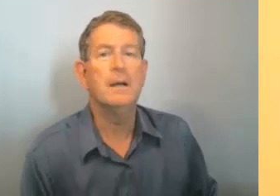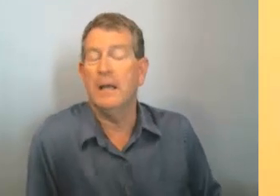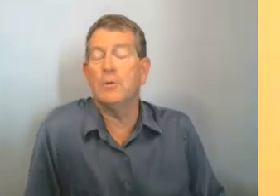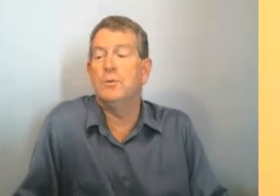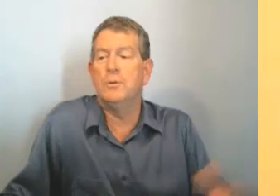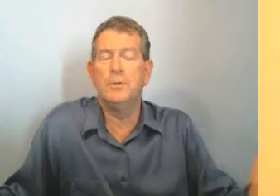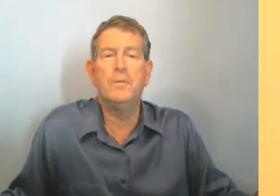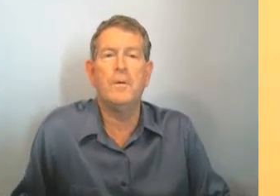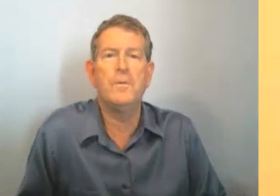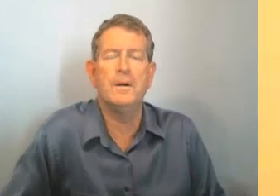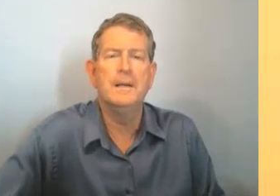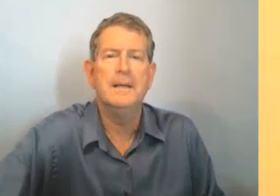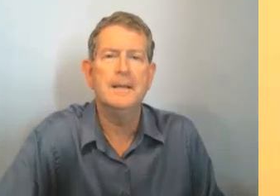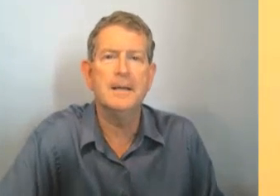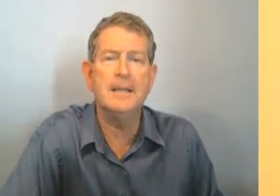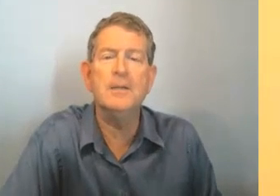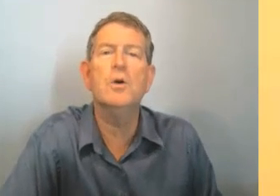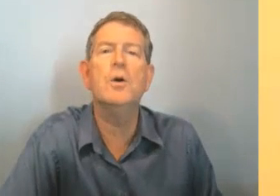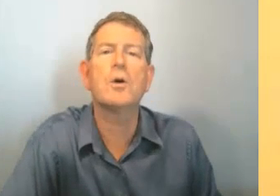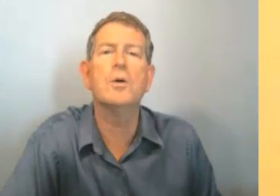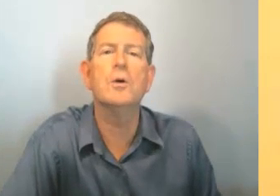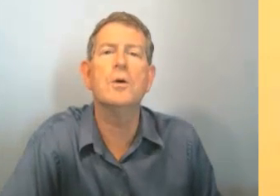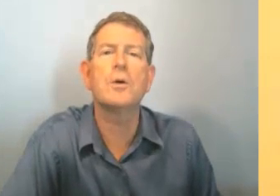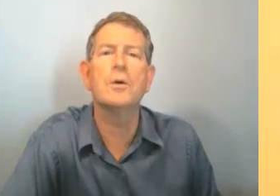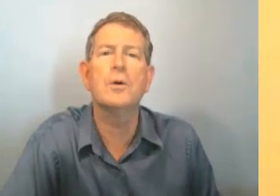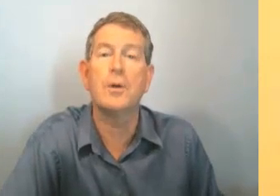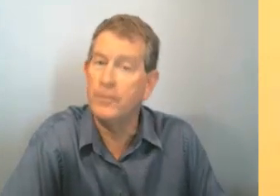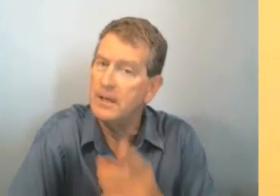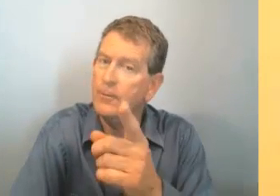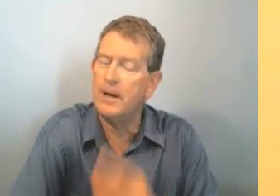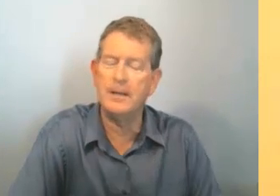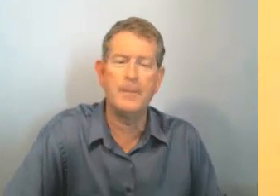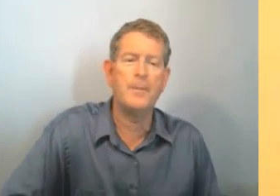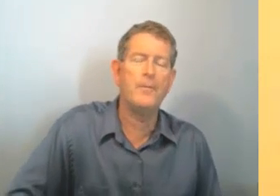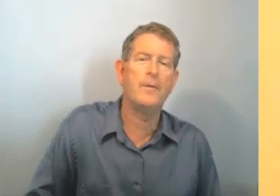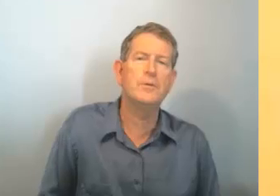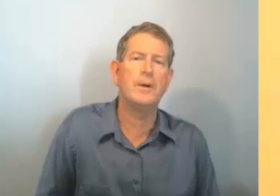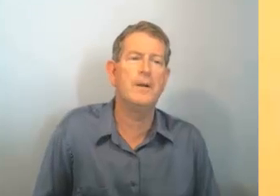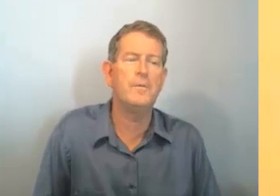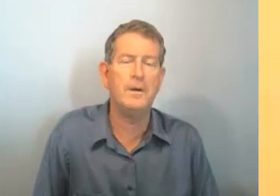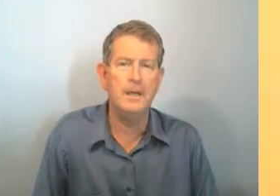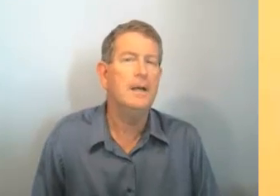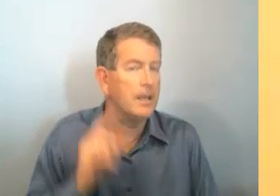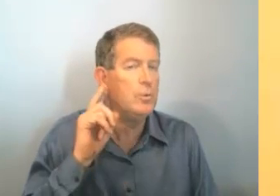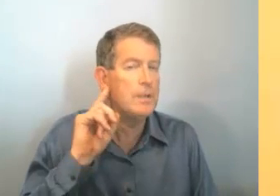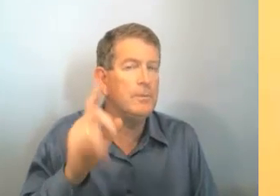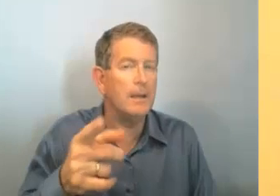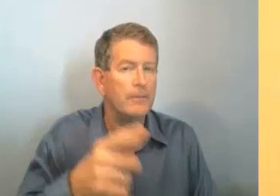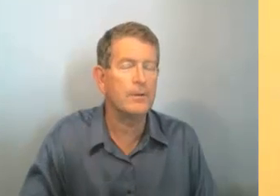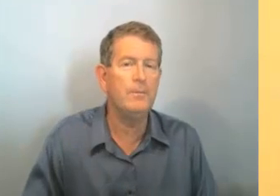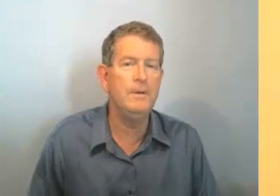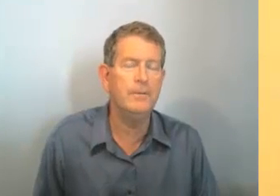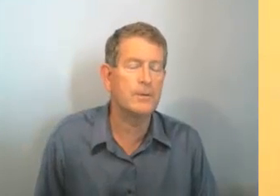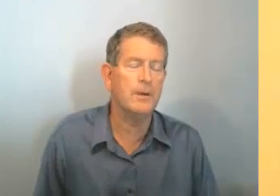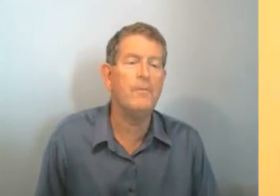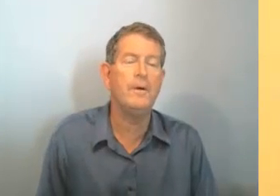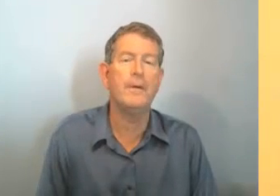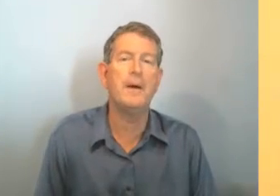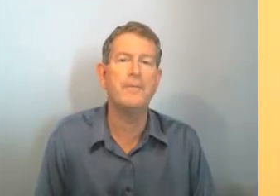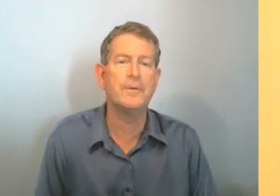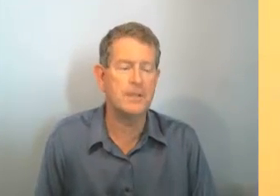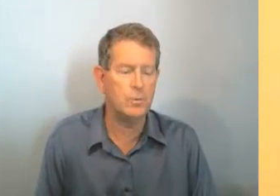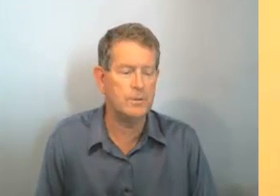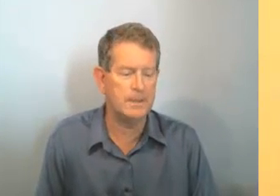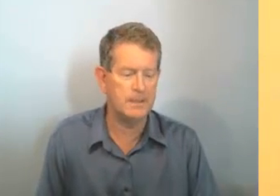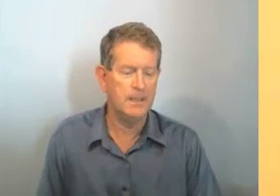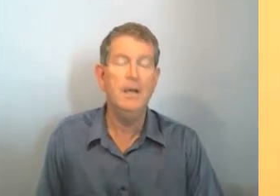moi, ayant eu 9 enfants. Ils disent heureux, heureux, heureux. Vous allez voir, hein, la première fois que vous aurez un enfant, écoutez bien, et votre enfant va